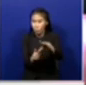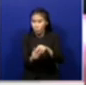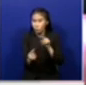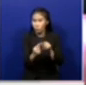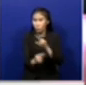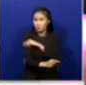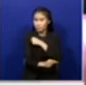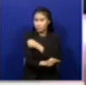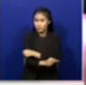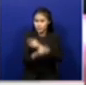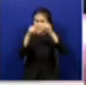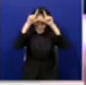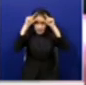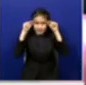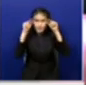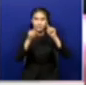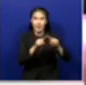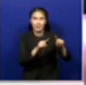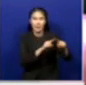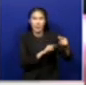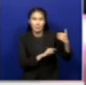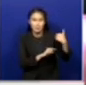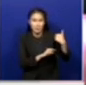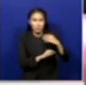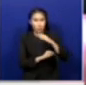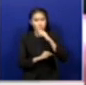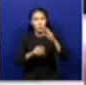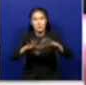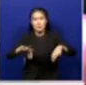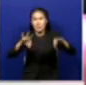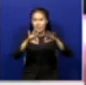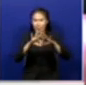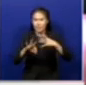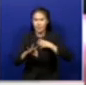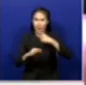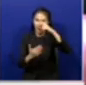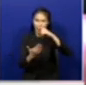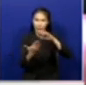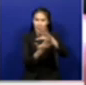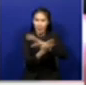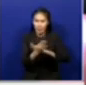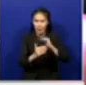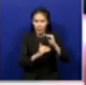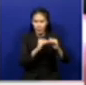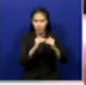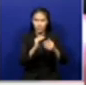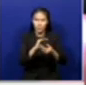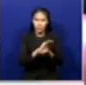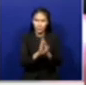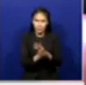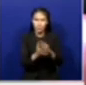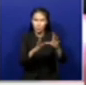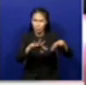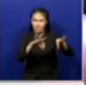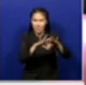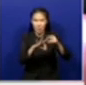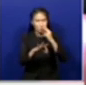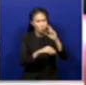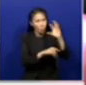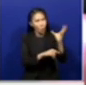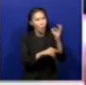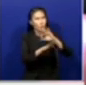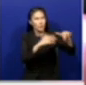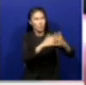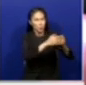พทย์ซึ่งต้องบอกว่าเป็นผู้ที่มีบทบาทสำคัญมากที่ทำให้ประเทศไทยมีจำนวนผู้ติดเชื้ออยู่อันดับ70กว่าของโลก